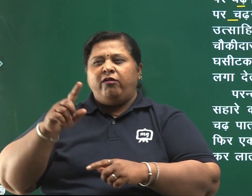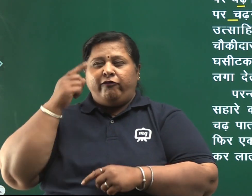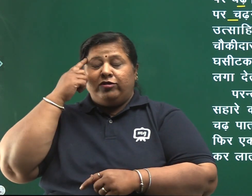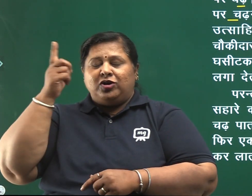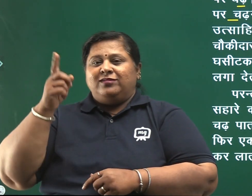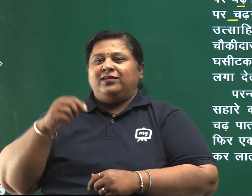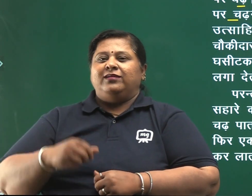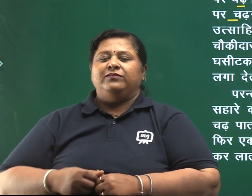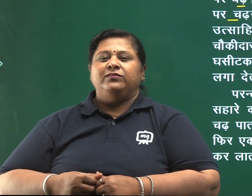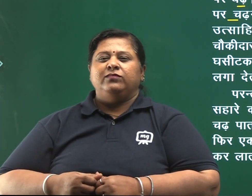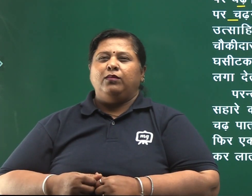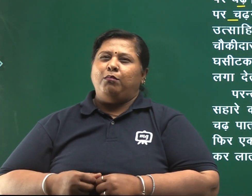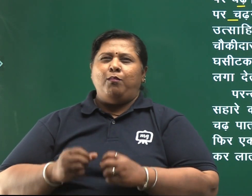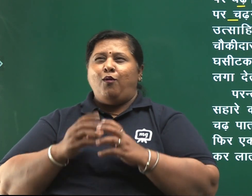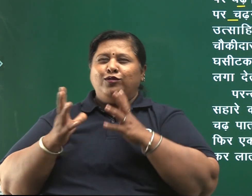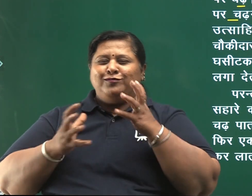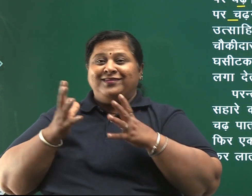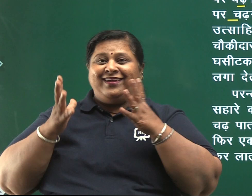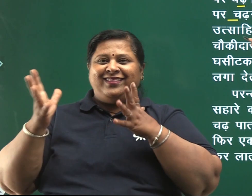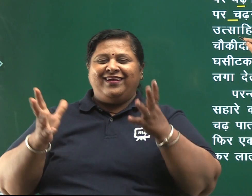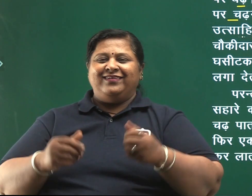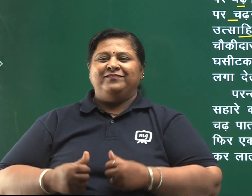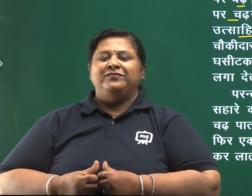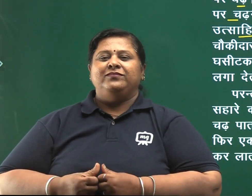विचार से बहुत उत्साहित था।